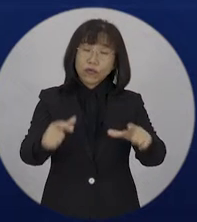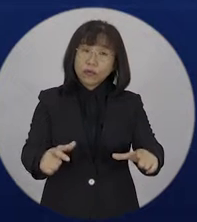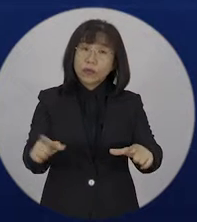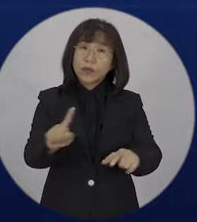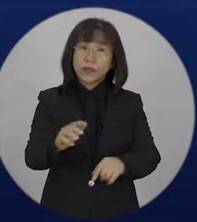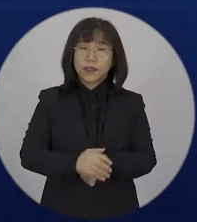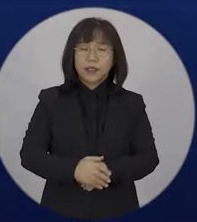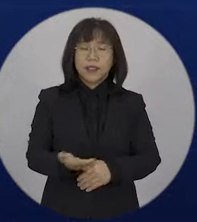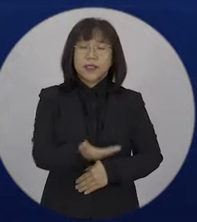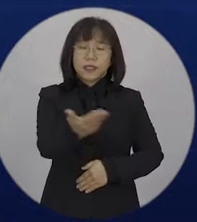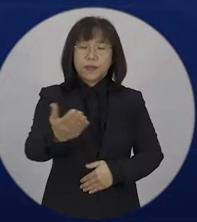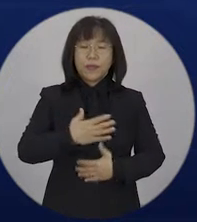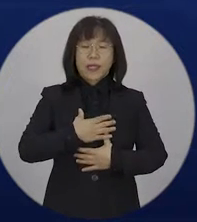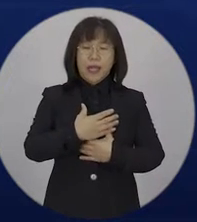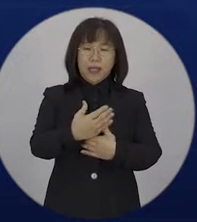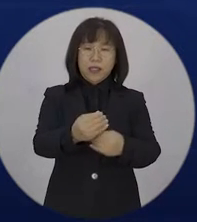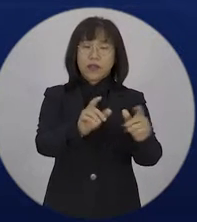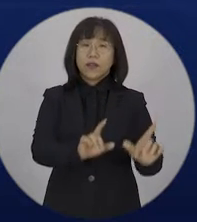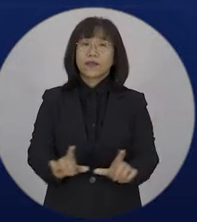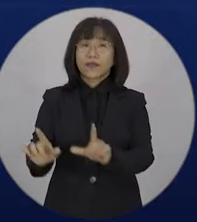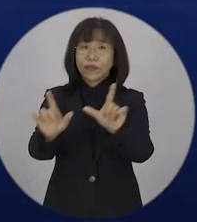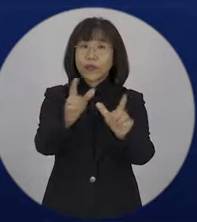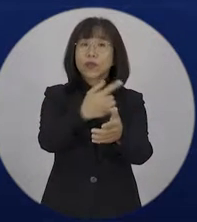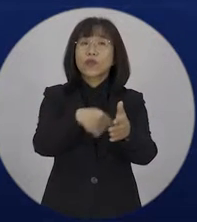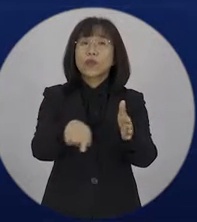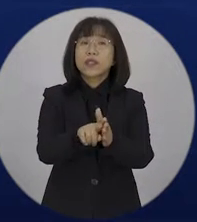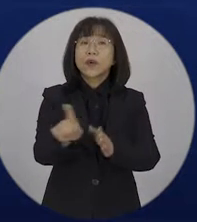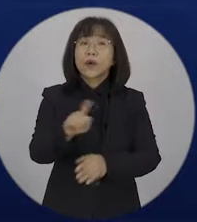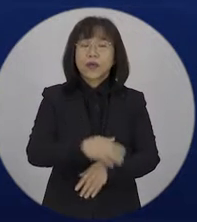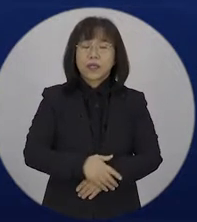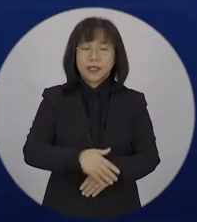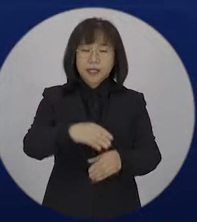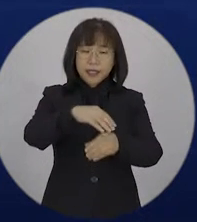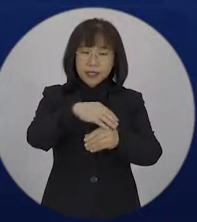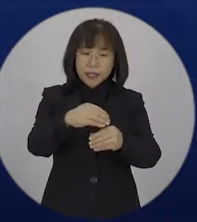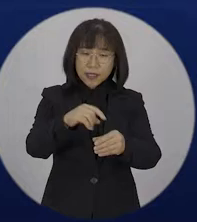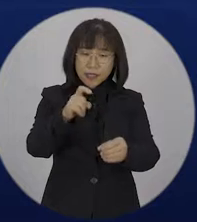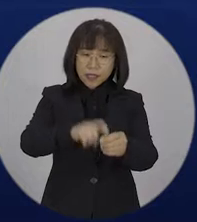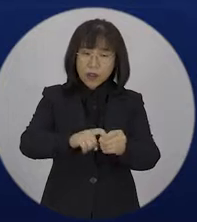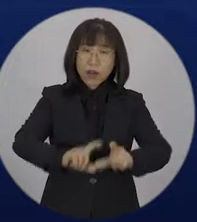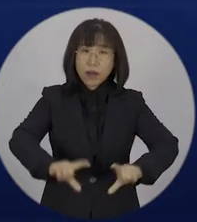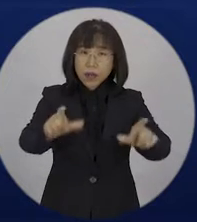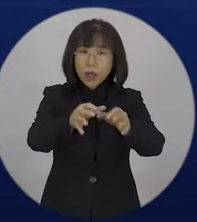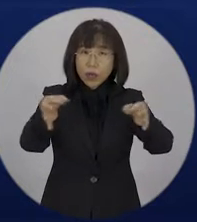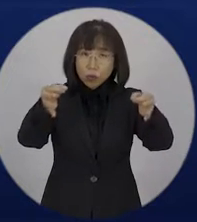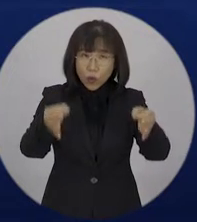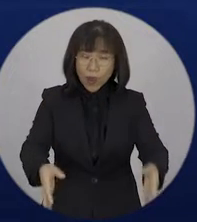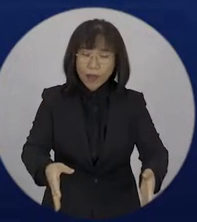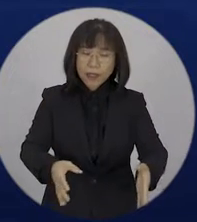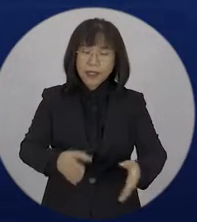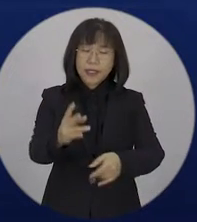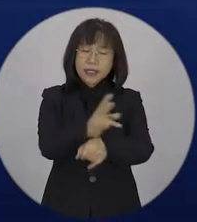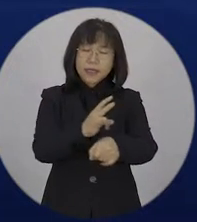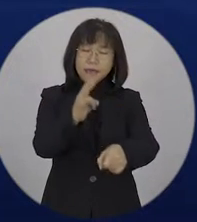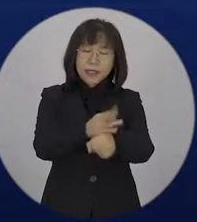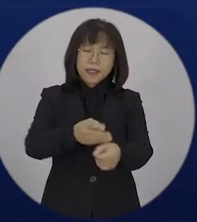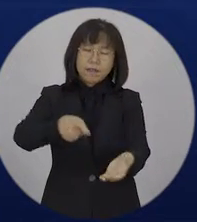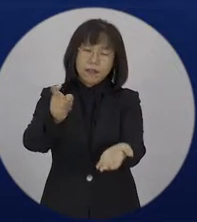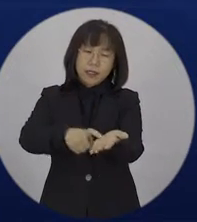강서구는 또한 구민들이 안전한 환경에서 연휴를 보낼 수 있도록 설 연휴기간 24시간 상황 대응체계를